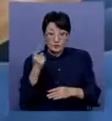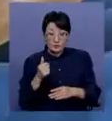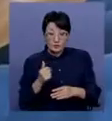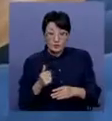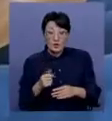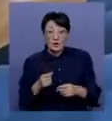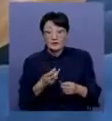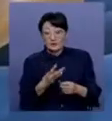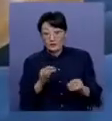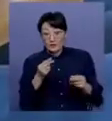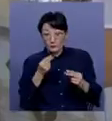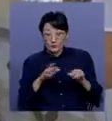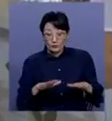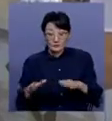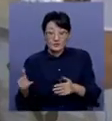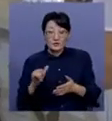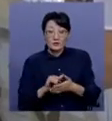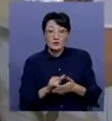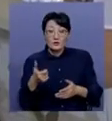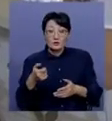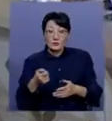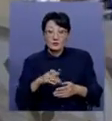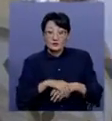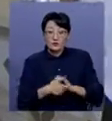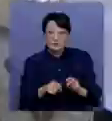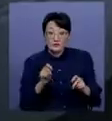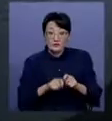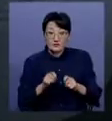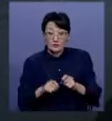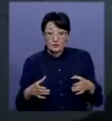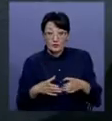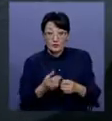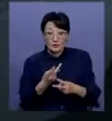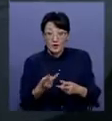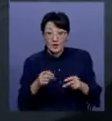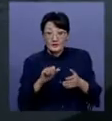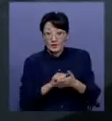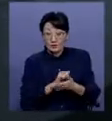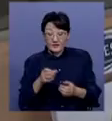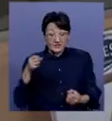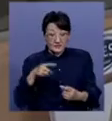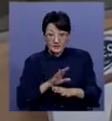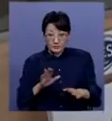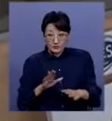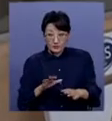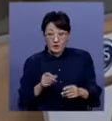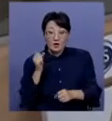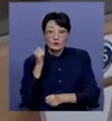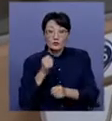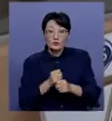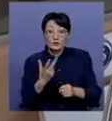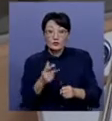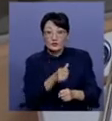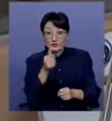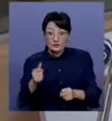Ал кей тамақтану орындарында орнатылған дезинфекциялық құралдар тексеріс тобына көрсетілген сертификаттарына сай келмейді. Одан бөлек қызметкерлердің 3